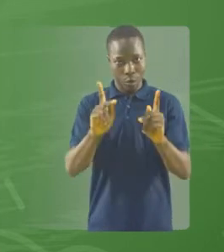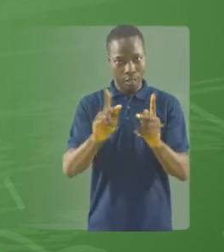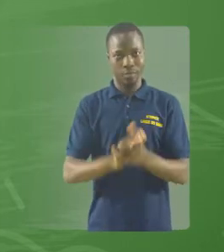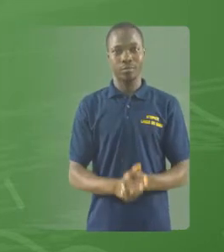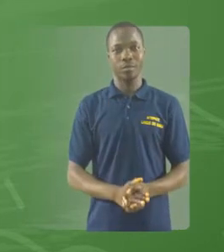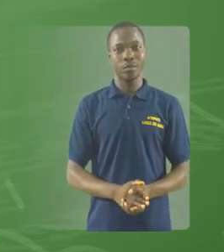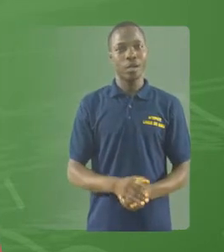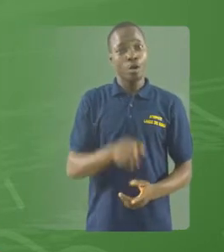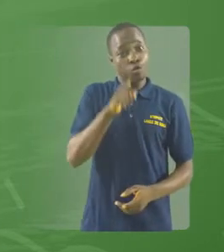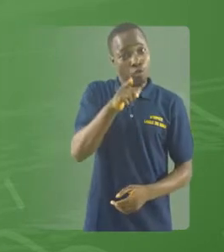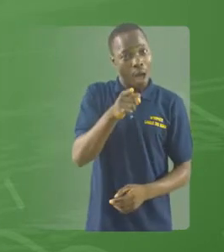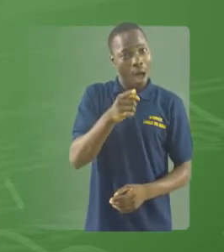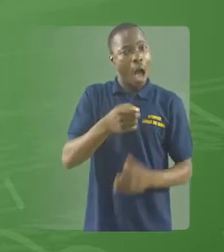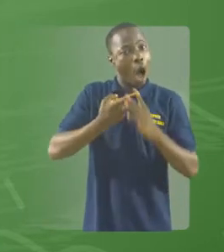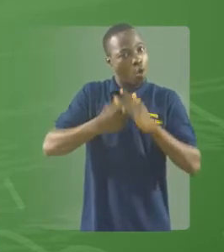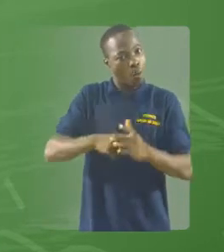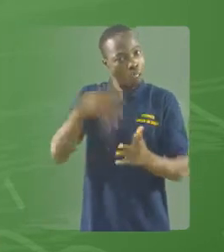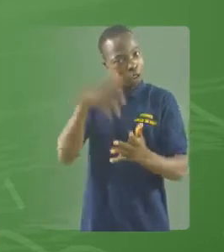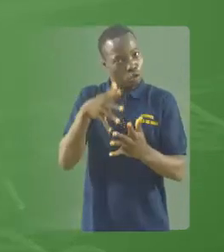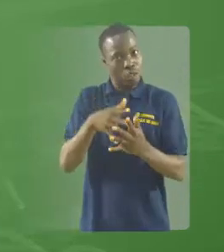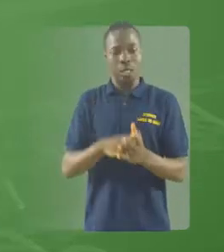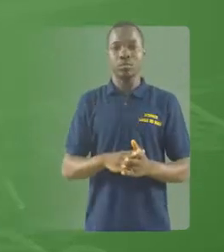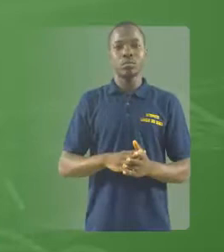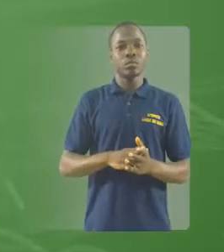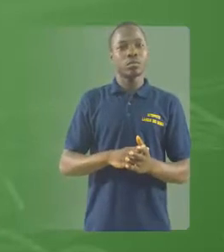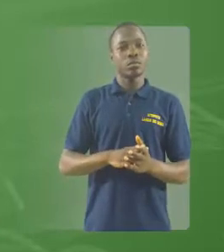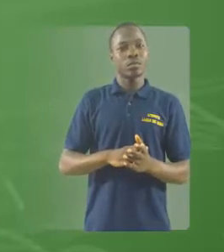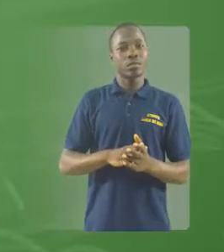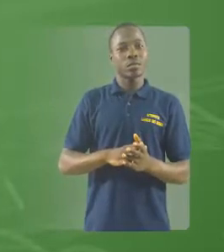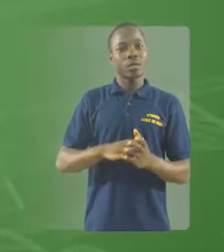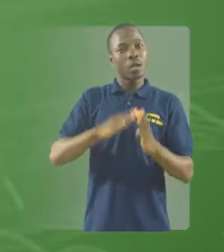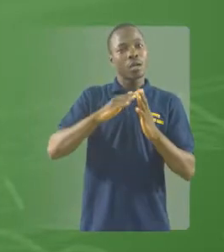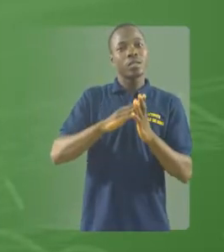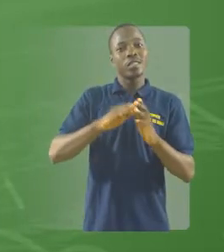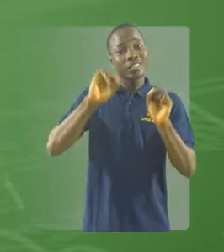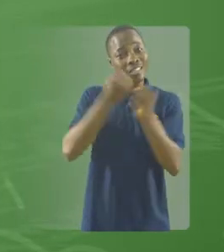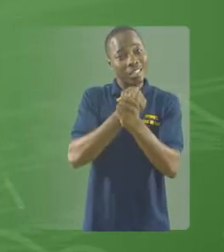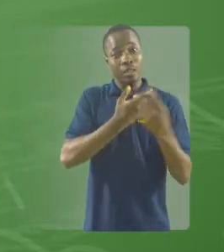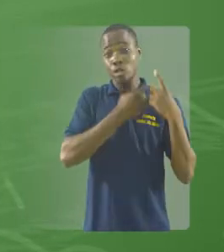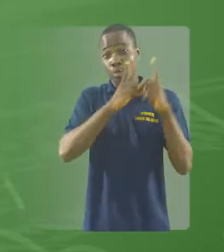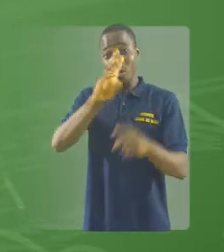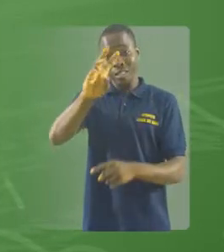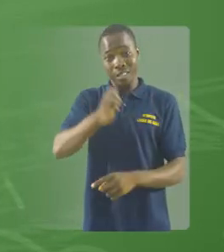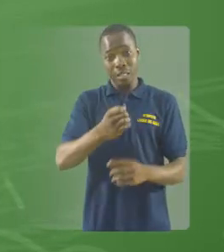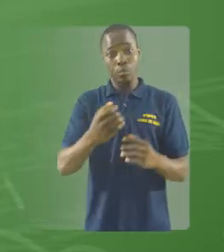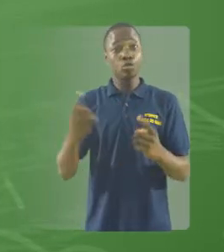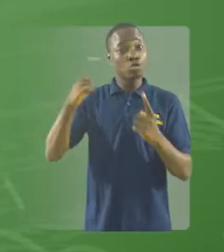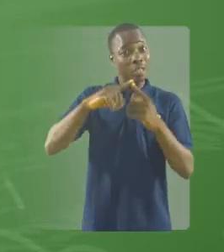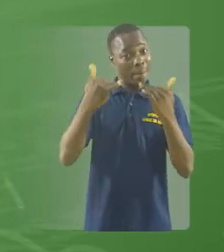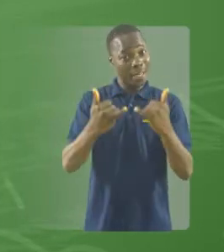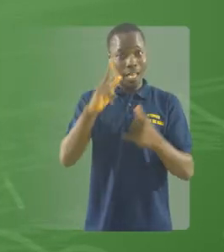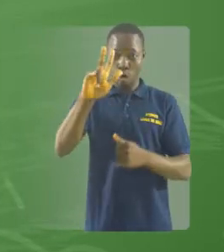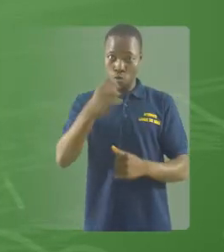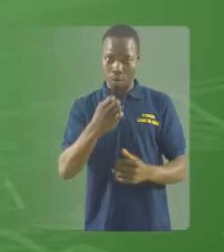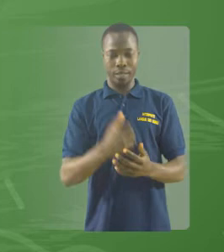Vous avez commencé l'étude des statistiques depuis la 6e. En 3e, nous